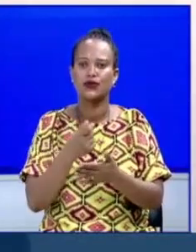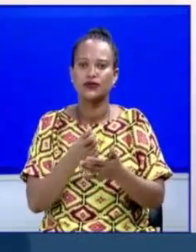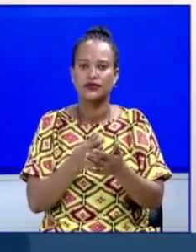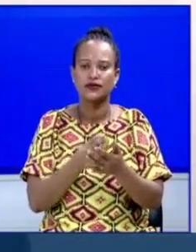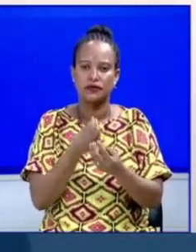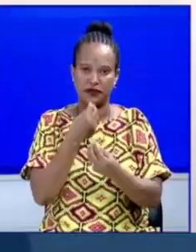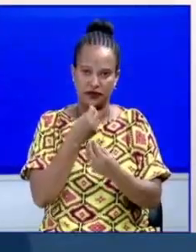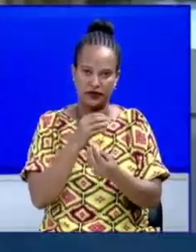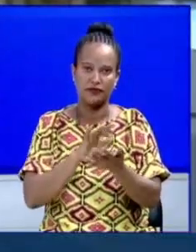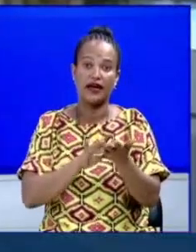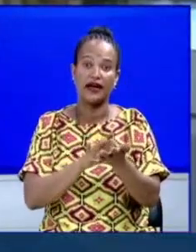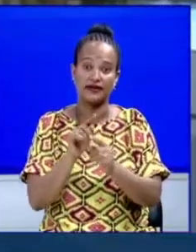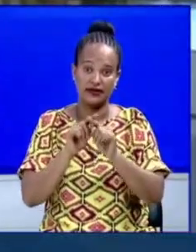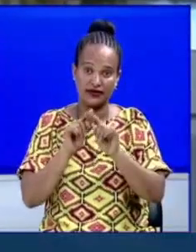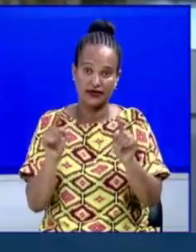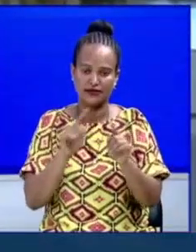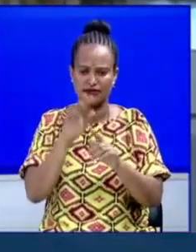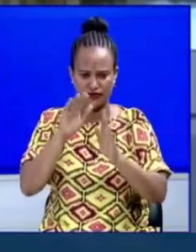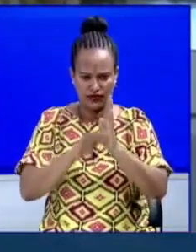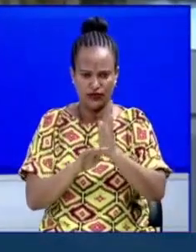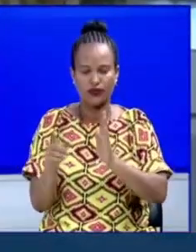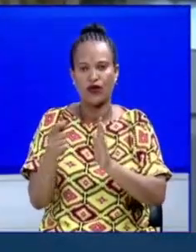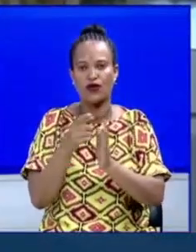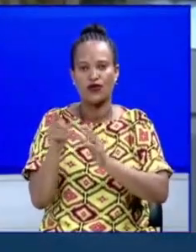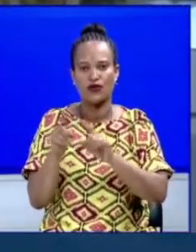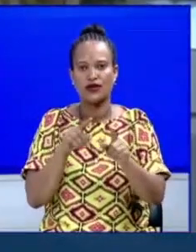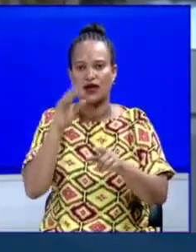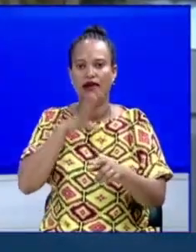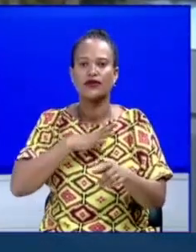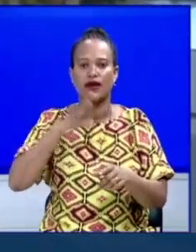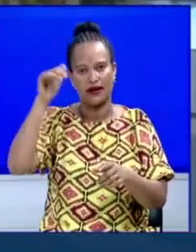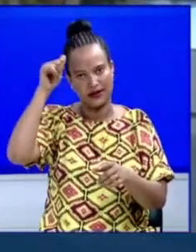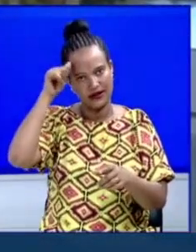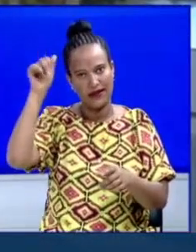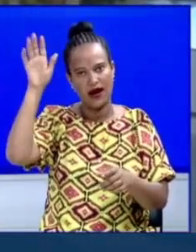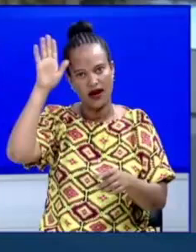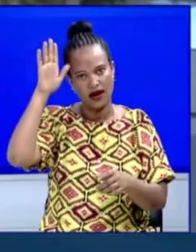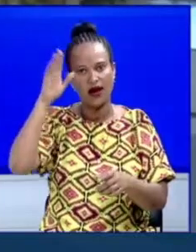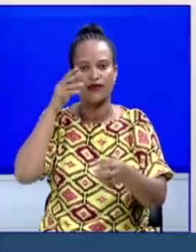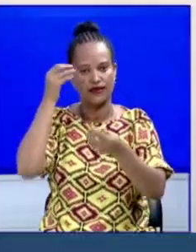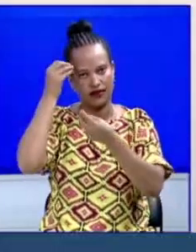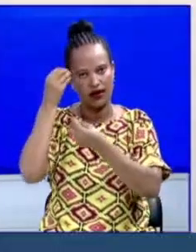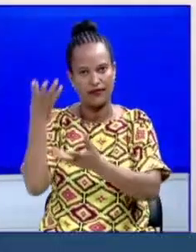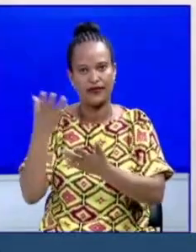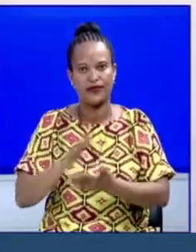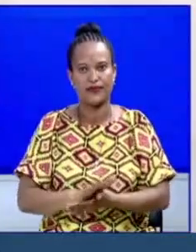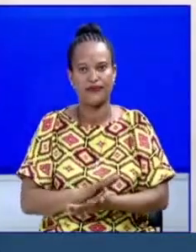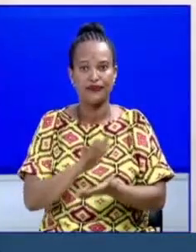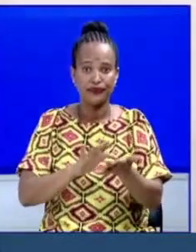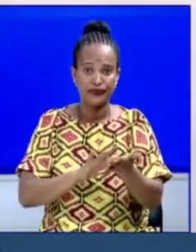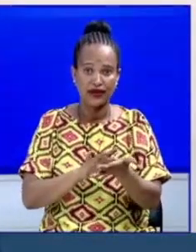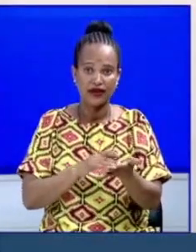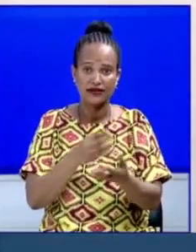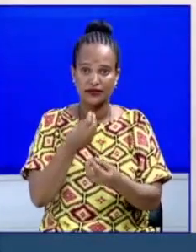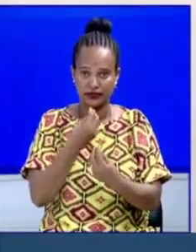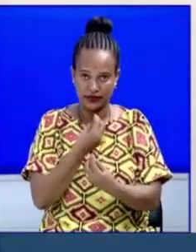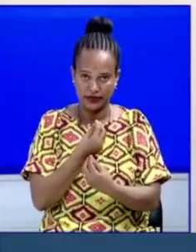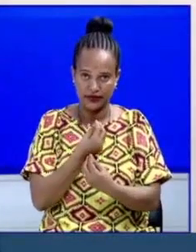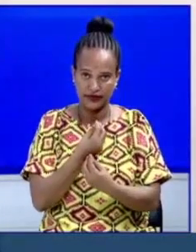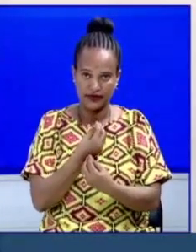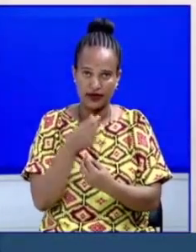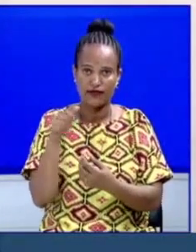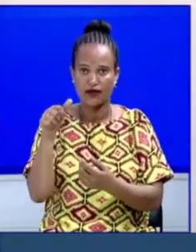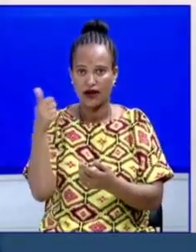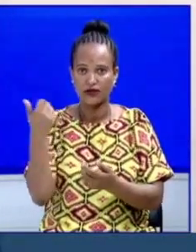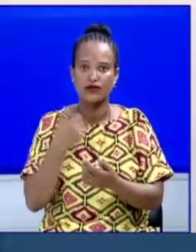ምግብን መድሓኒትን ግና ኣዝዩ ትሑት ምዃኑ እውን ኣይተ ገብረ ግዜር ኣረጋዊ ሓቢሮም። ናይ መድሓኒት ኣብቲ ልሙዕ ምግቢ ኣብቶም ካልኦ